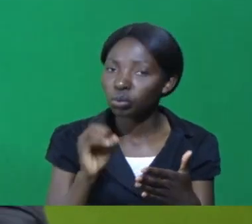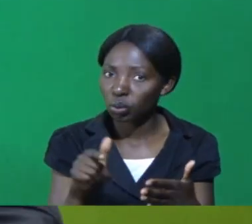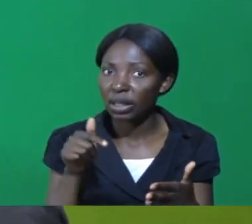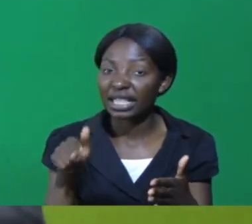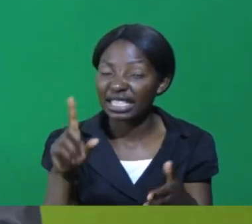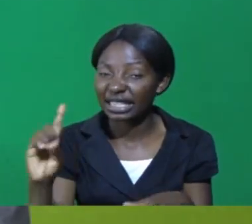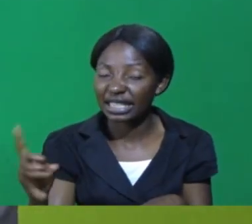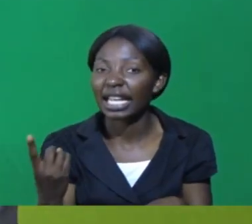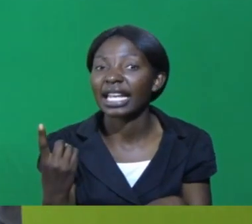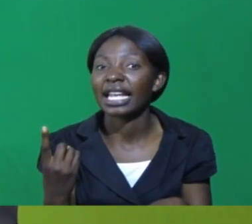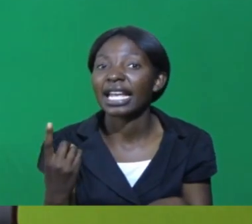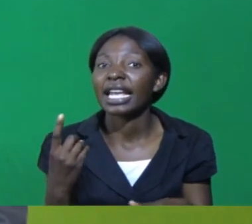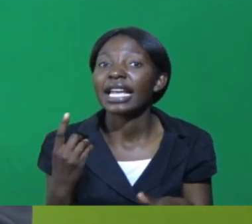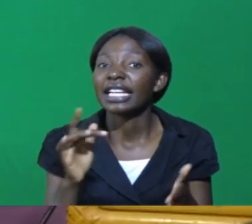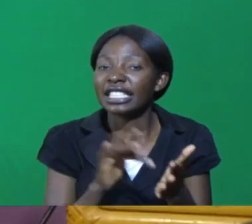aonekwa.